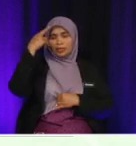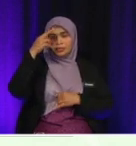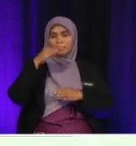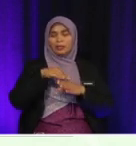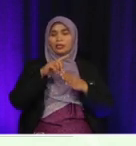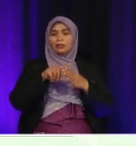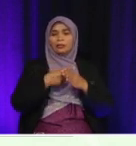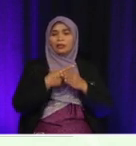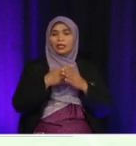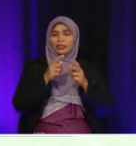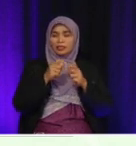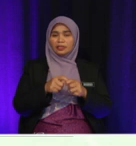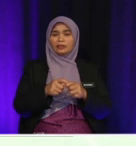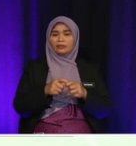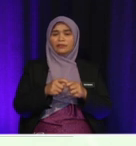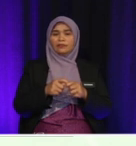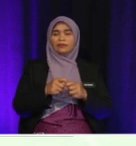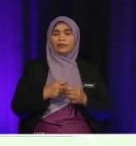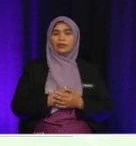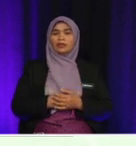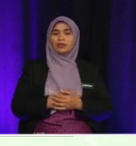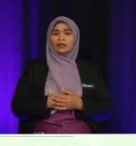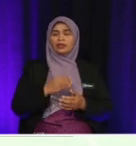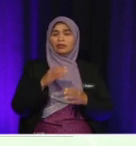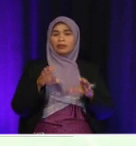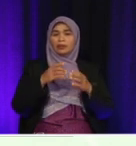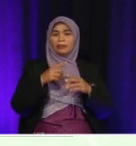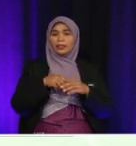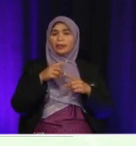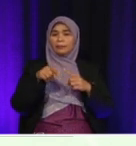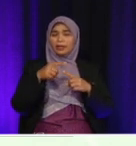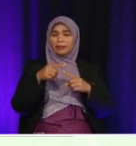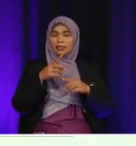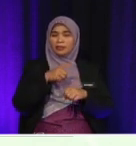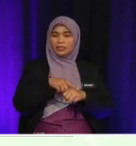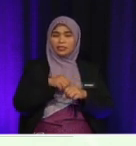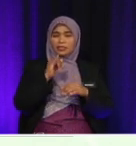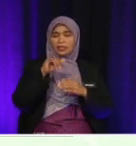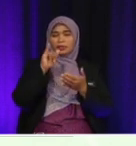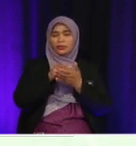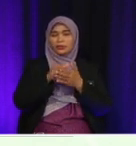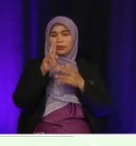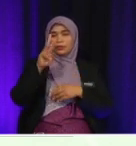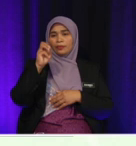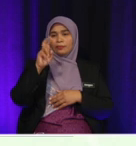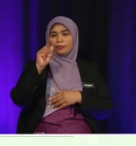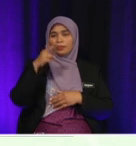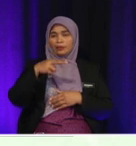mengunjungi Baitullah juga tapi pada bila-bila masa umrah ya mengerjakan Haji dahulu kemudian